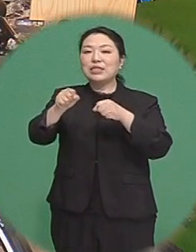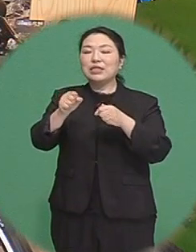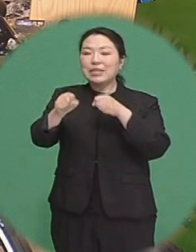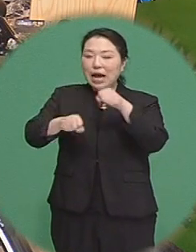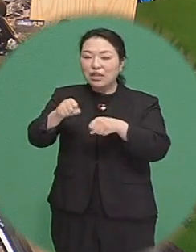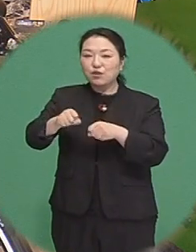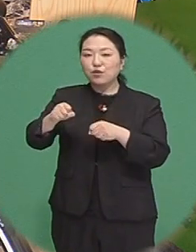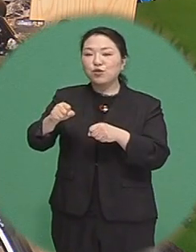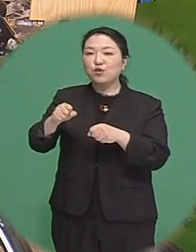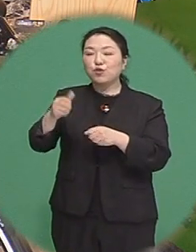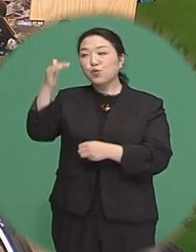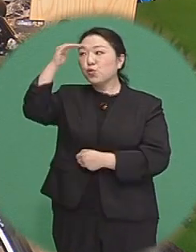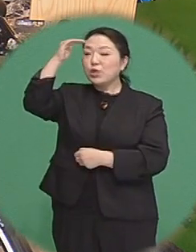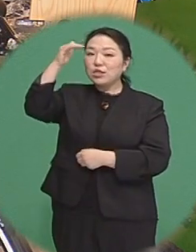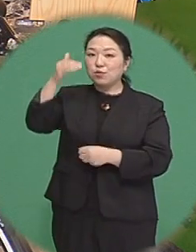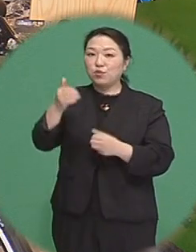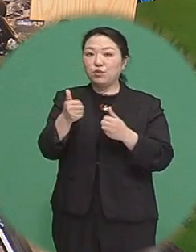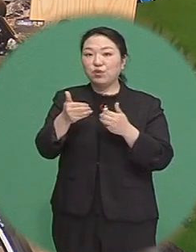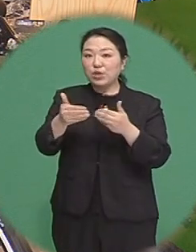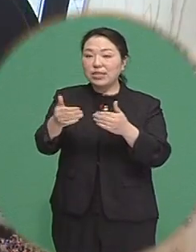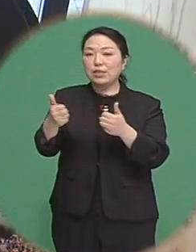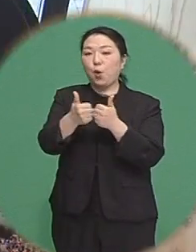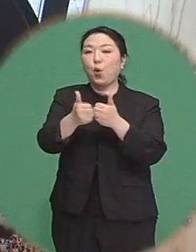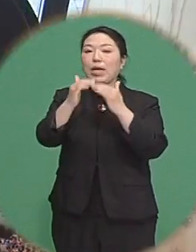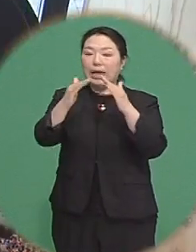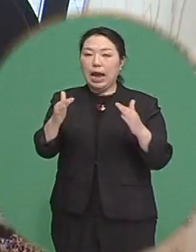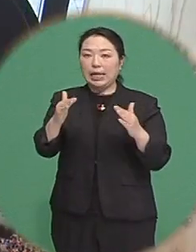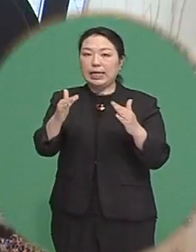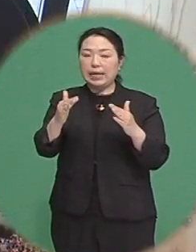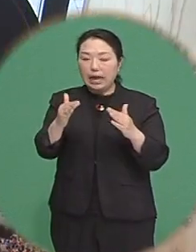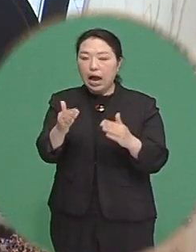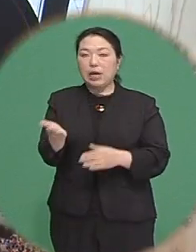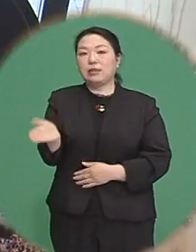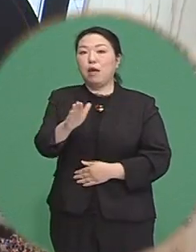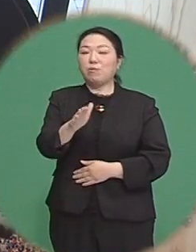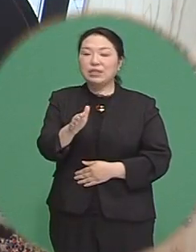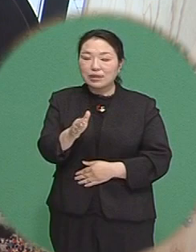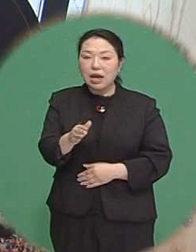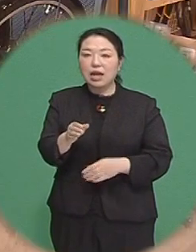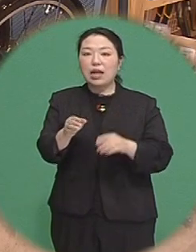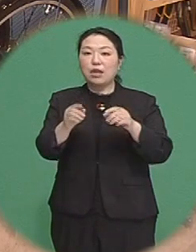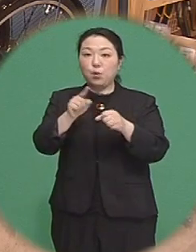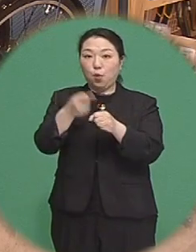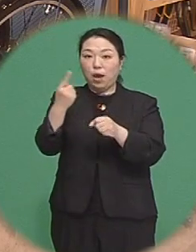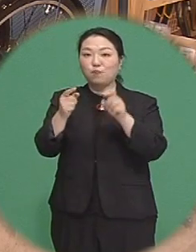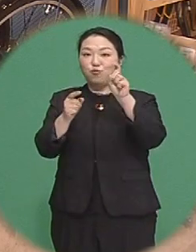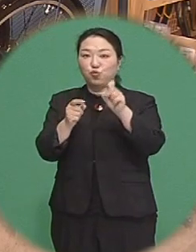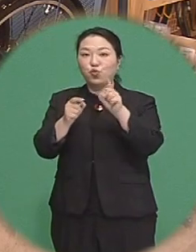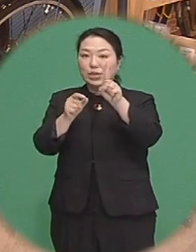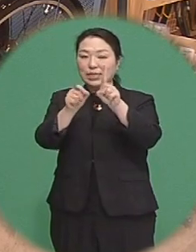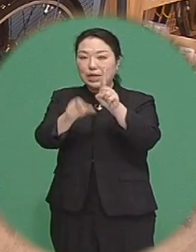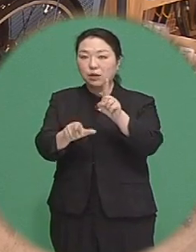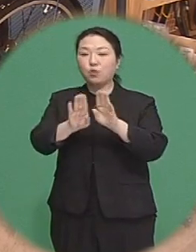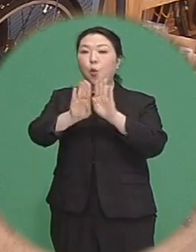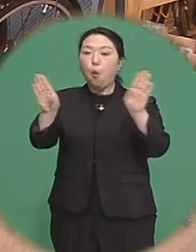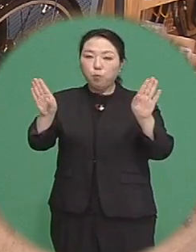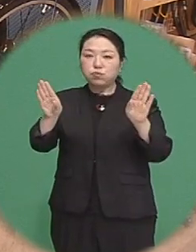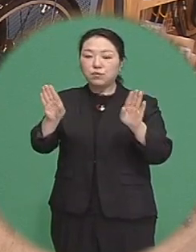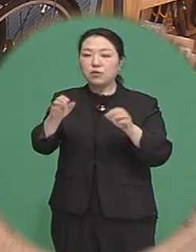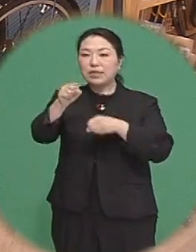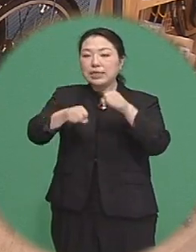協議会が整備し昨年11月にオープンした言わ記自転車文化発信交流拠点のれる